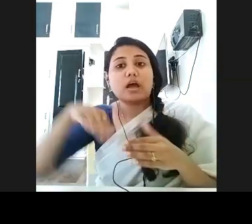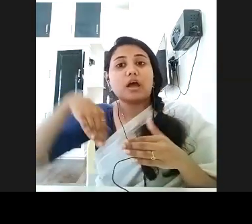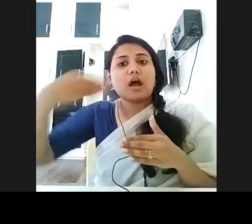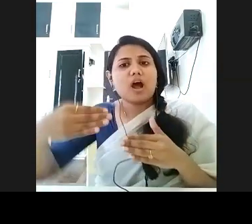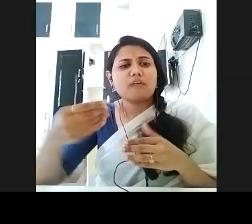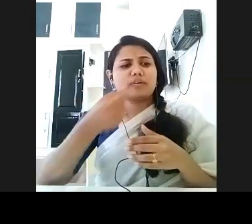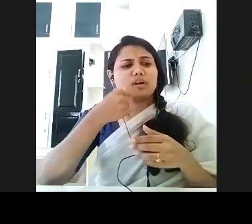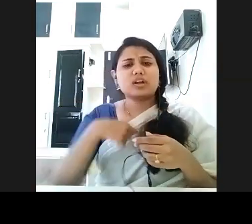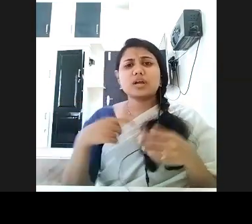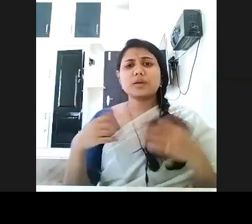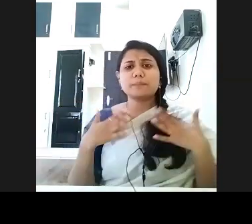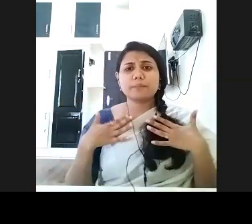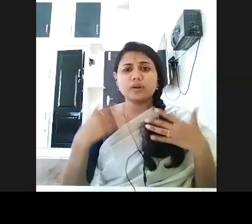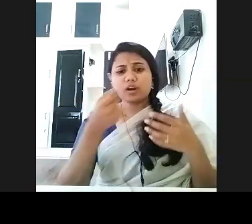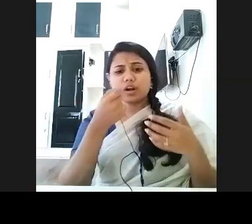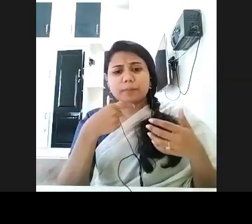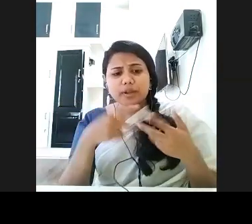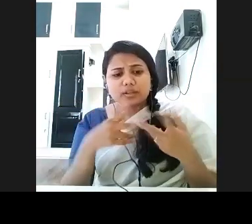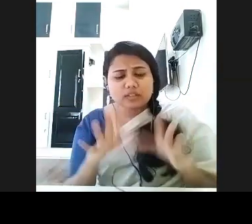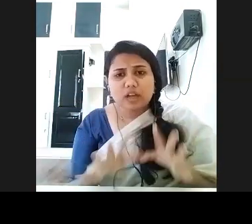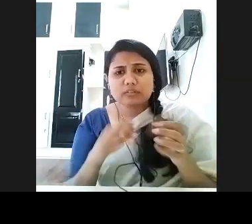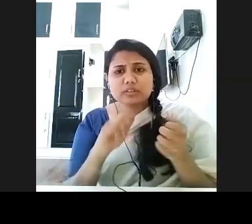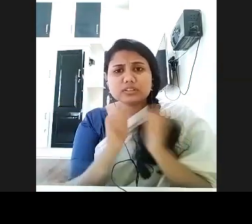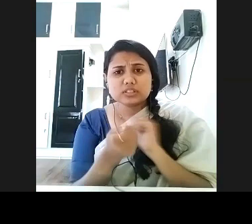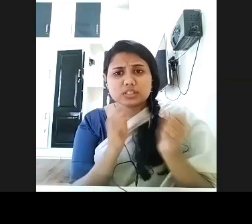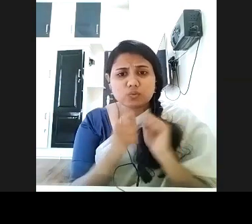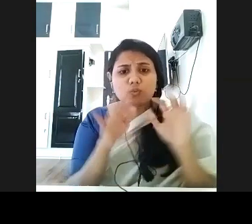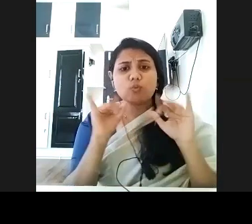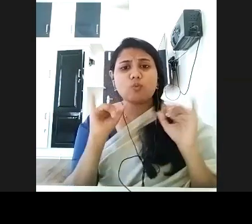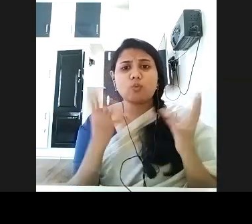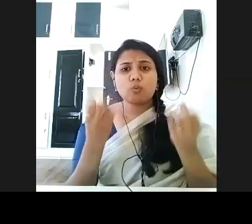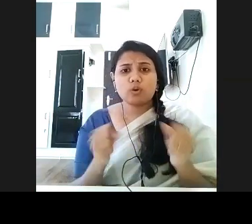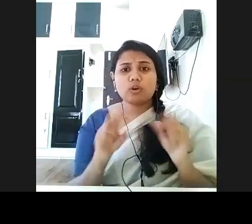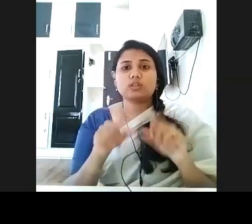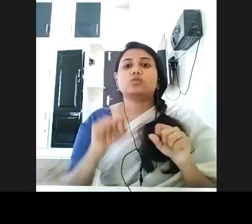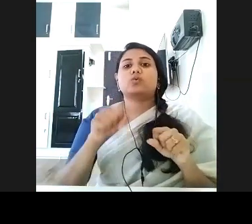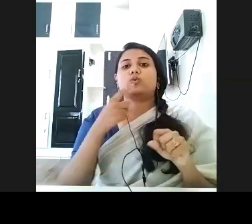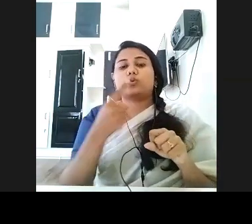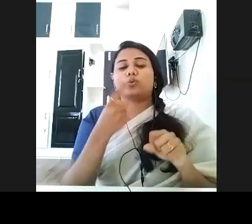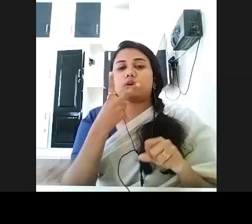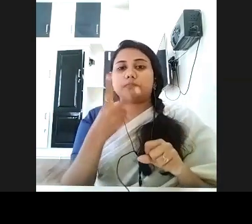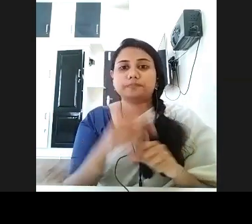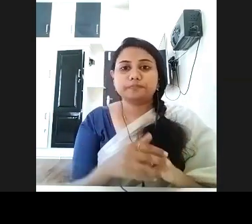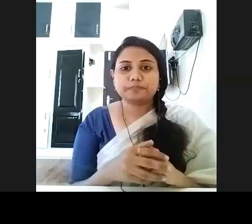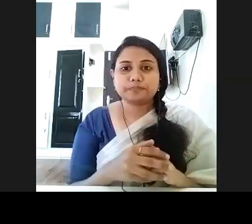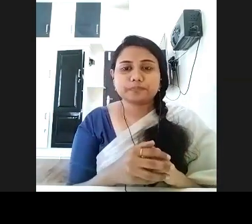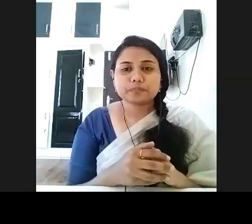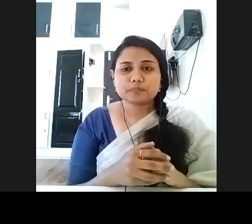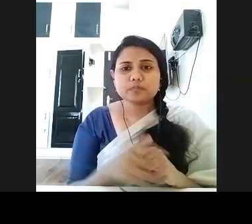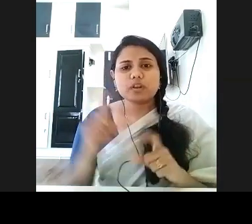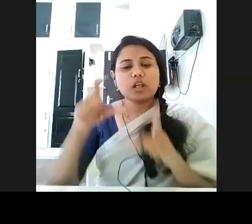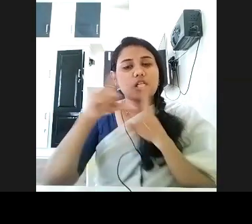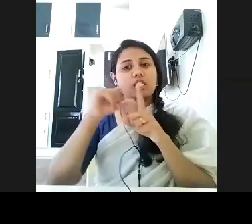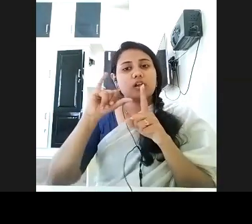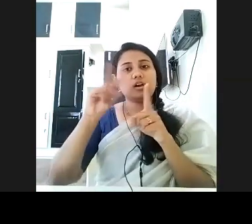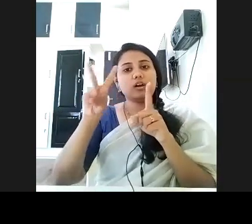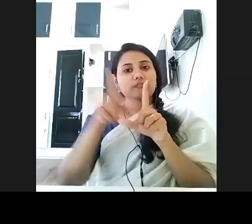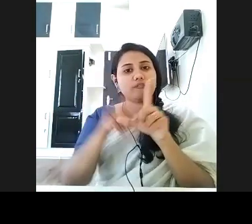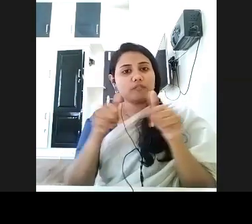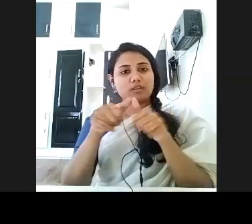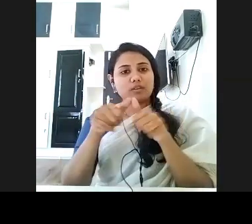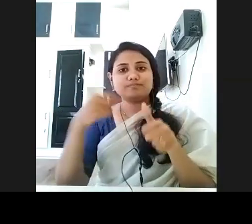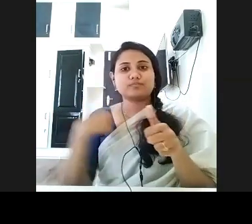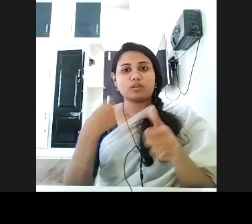വരുത്താൻ പറ്റുമോ എന്നുള്ളത് എനിക്കൊന്ന് ഹെൽപ്പ് ചെയ്യാൻ പറ്റുന്നതായിരിക്കും. ഓക്കെ, അപ്പൊ ദിവ്യ മാഡത്തിന്റെ നമ്പർ അവൈലബിൾ